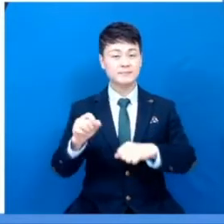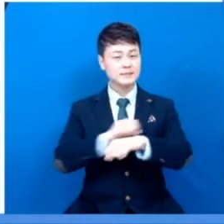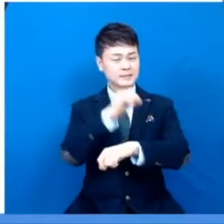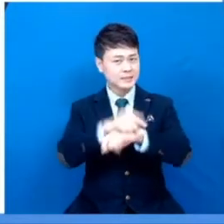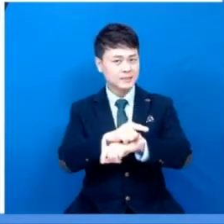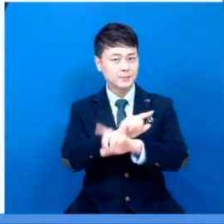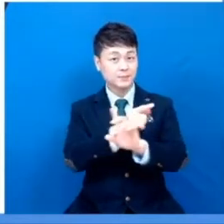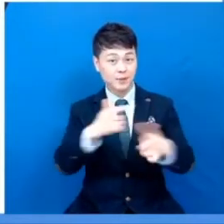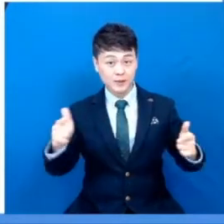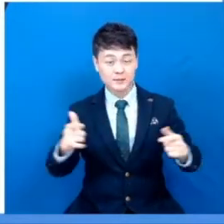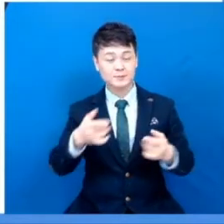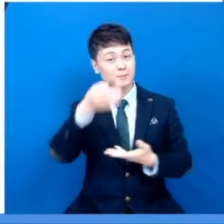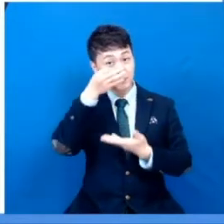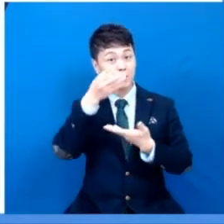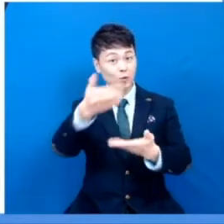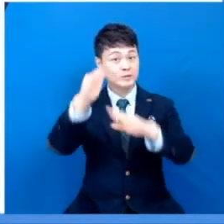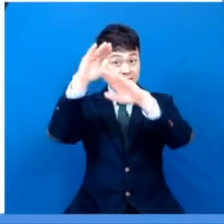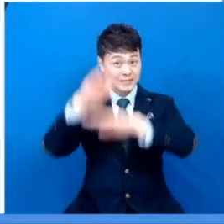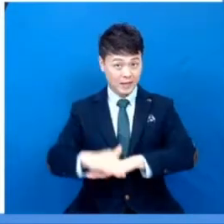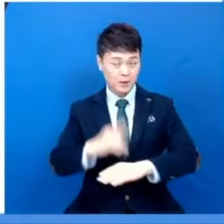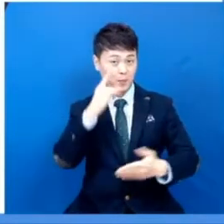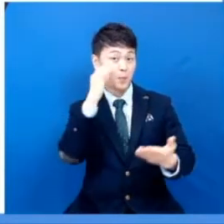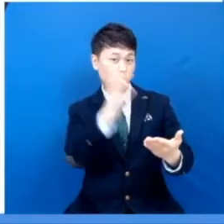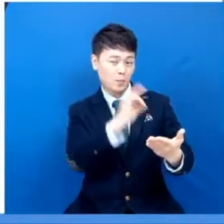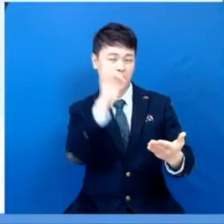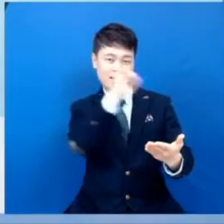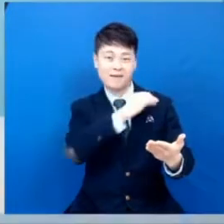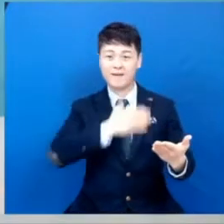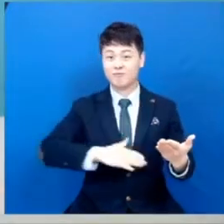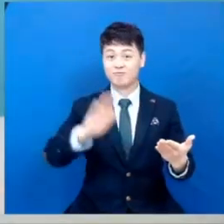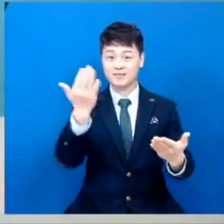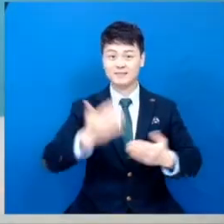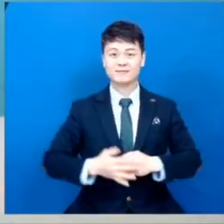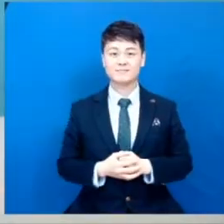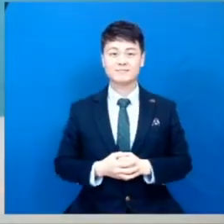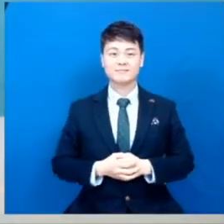내용은 보여지는 자료를 참고하시면 되겠습니다